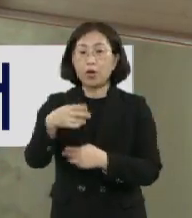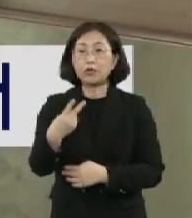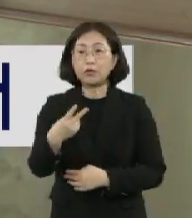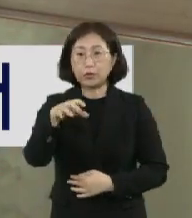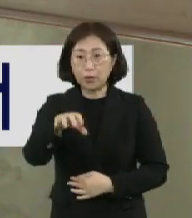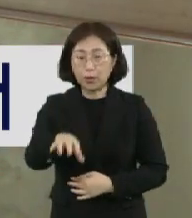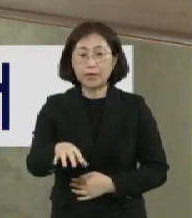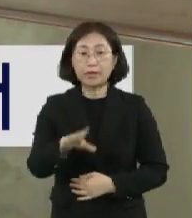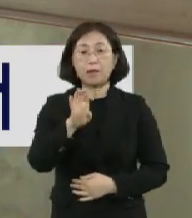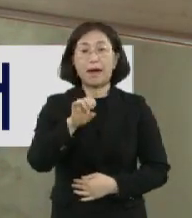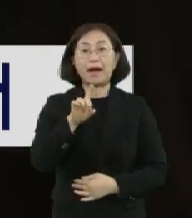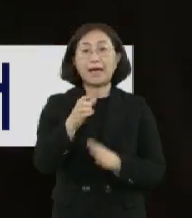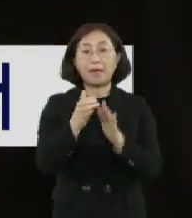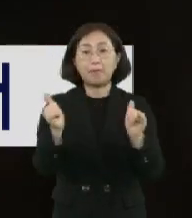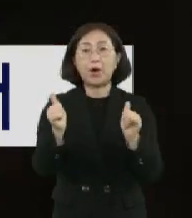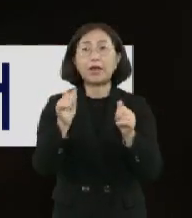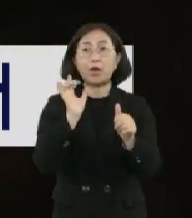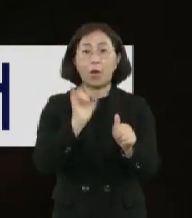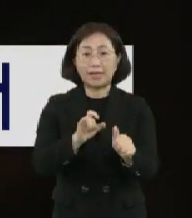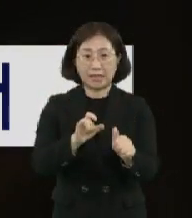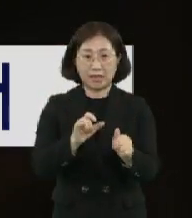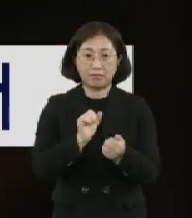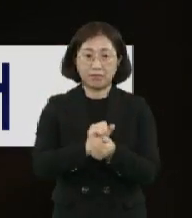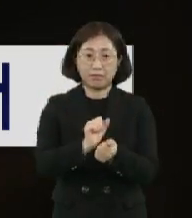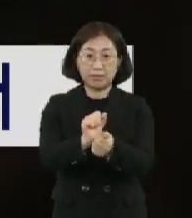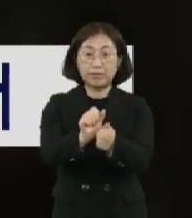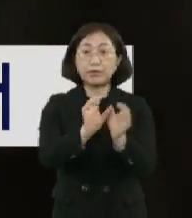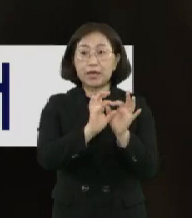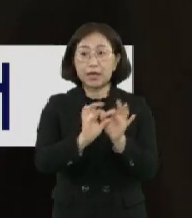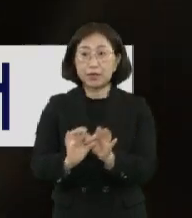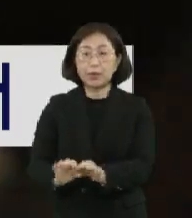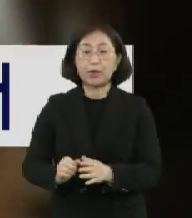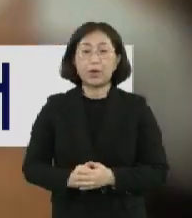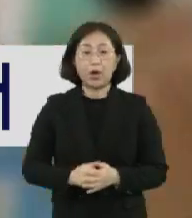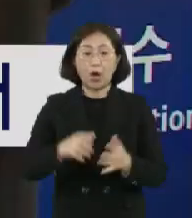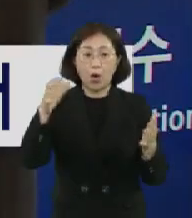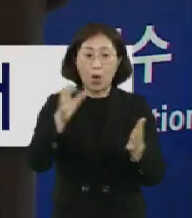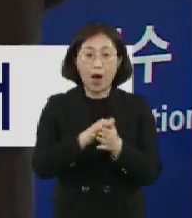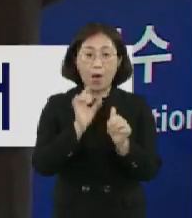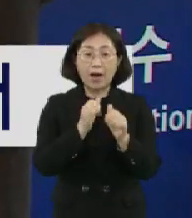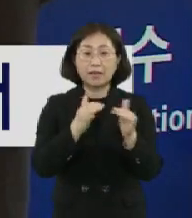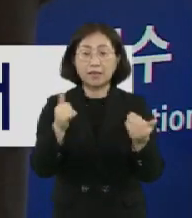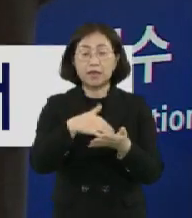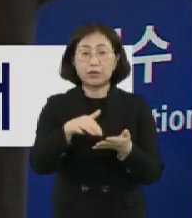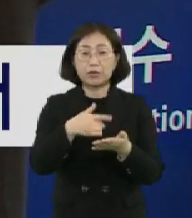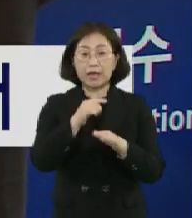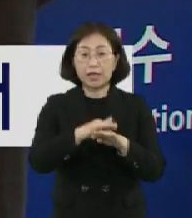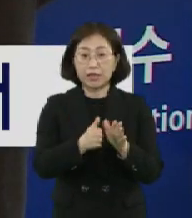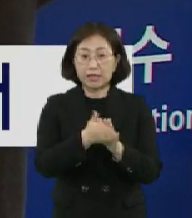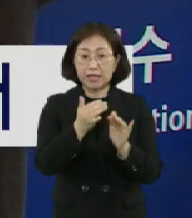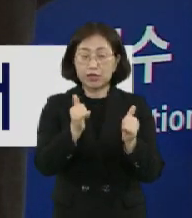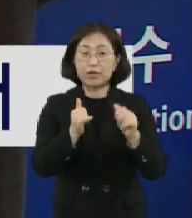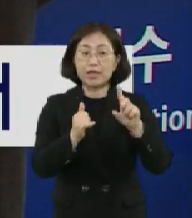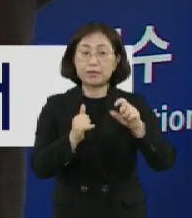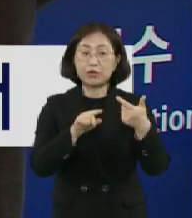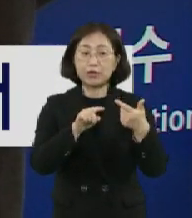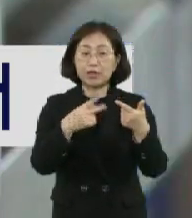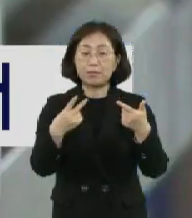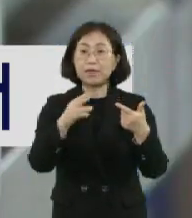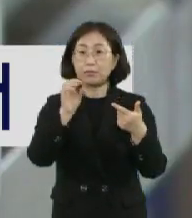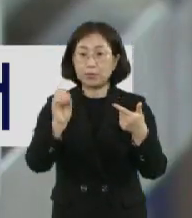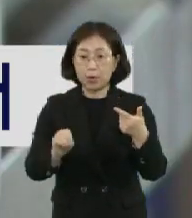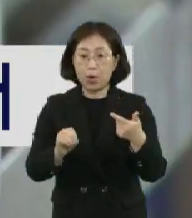곳에서도 41명이 확진되는 등 집단 감염이 잇따랐습니다. 누적 확진자는 전체 대전시 인구의